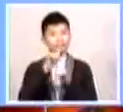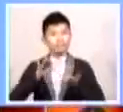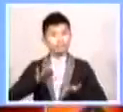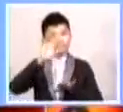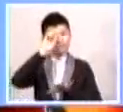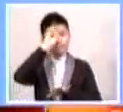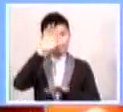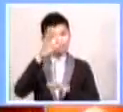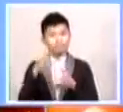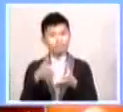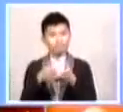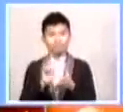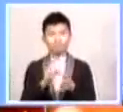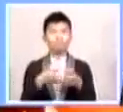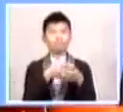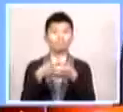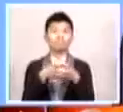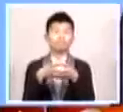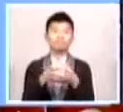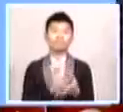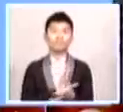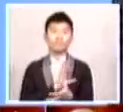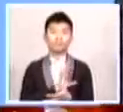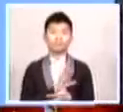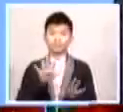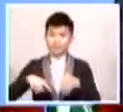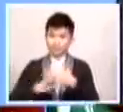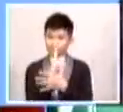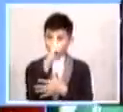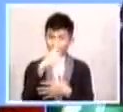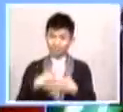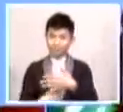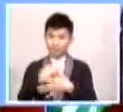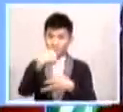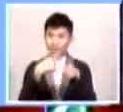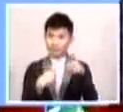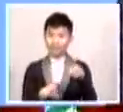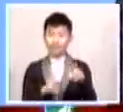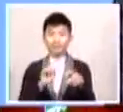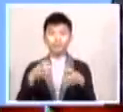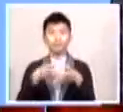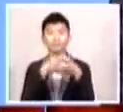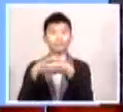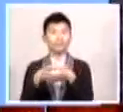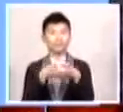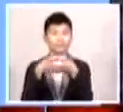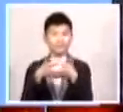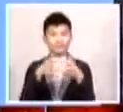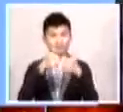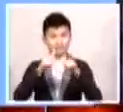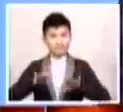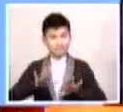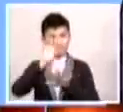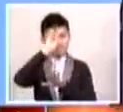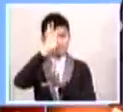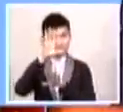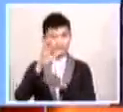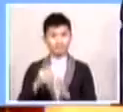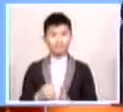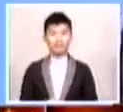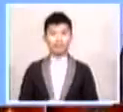要团结。今天我们只有一个唯一，就是一个唯一团结的民进党来